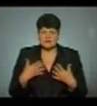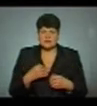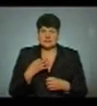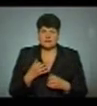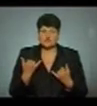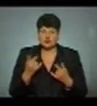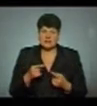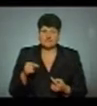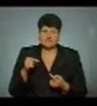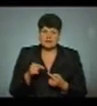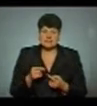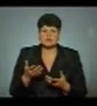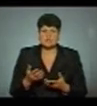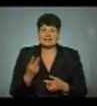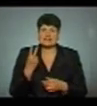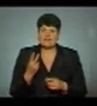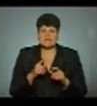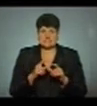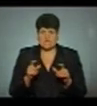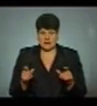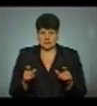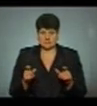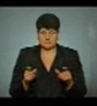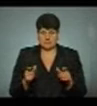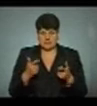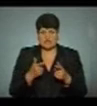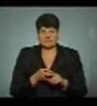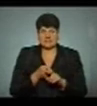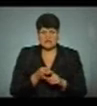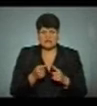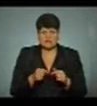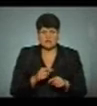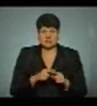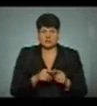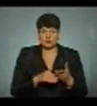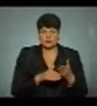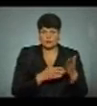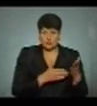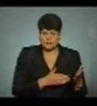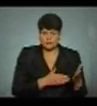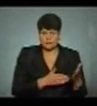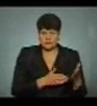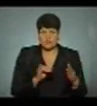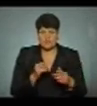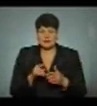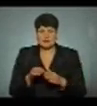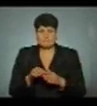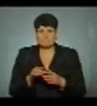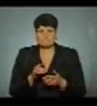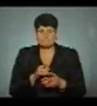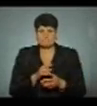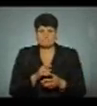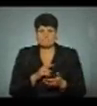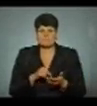сьогодні визначені два заклади – це інфекційне відділення лікарні швидкої допомоги і міська дитяча лікарня,